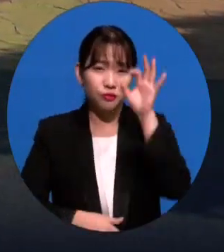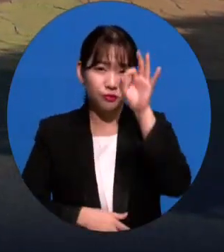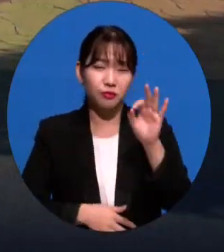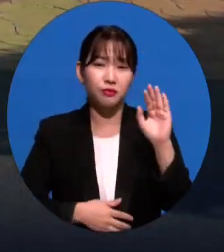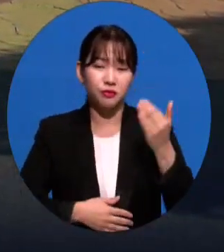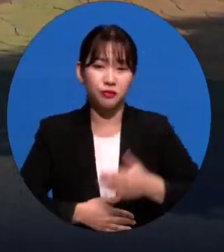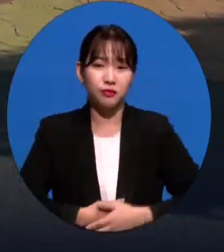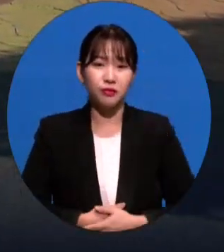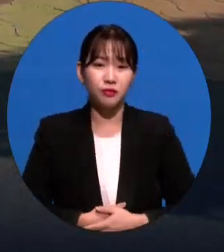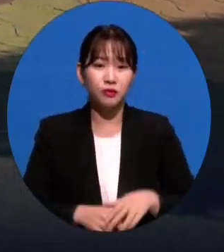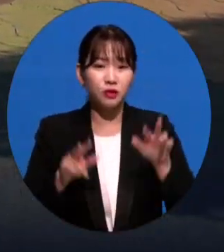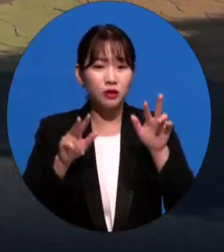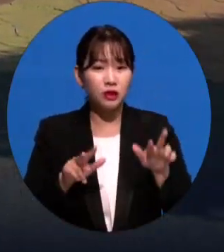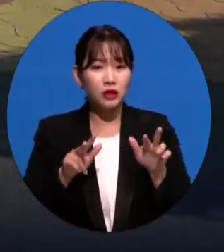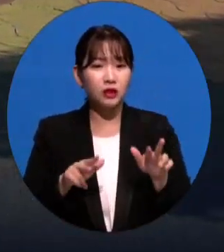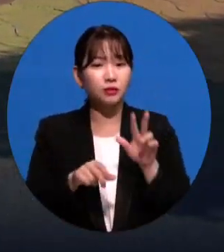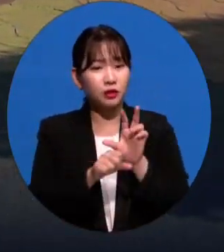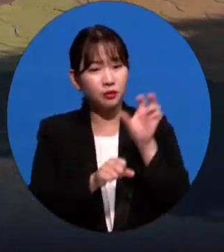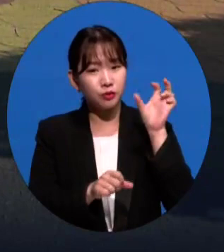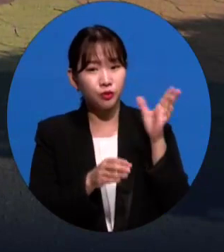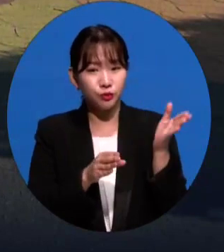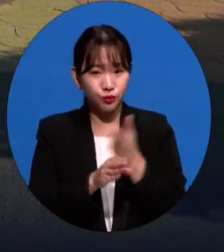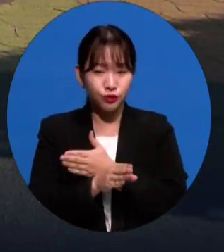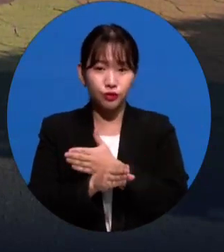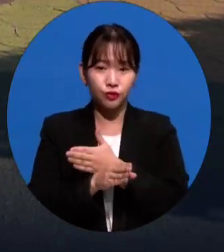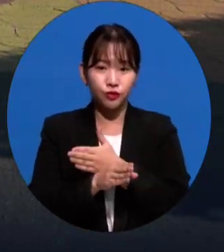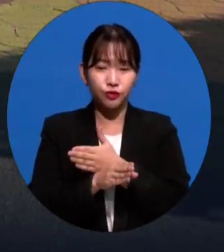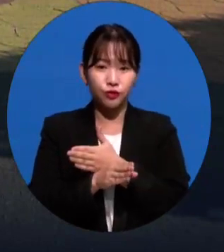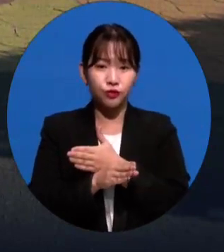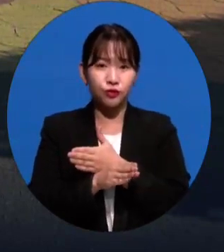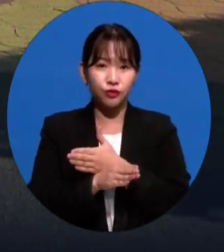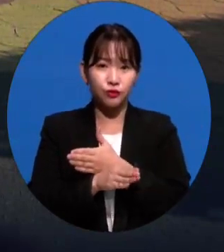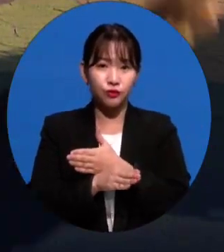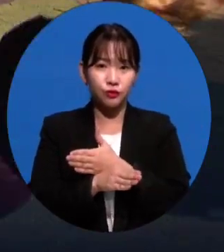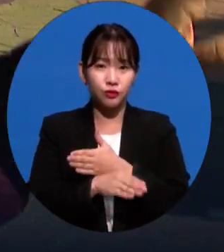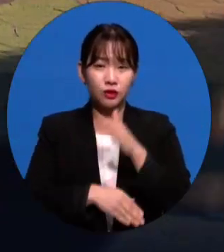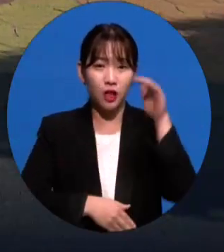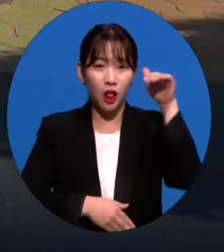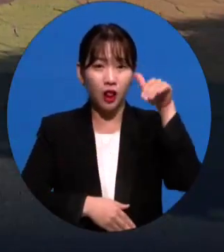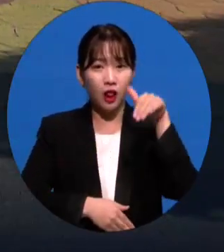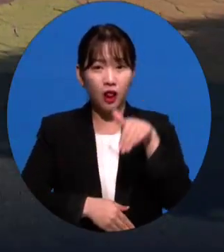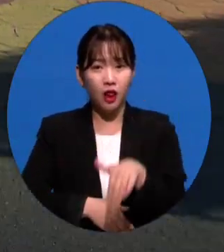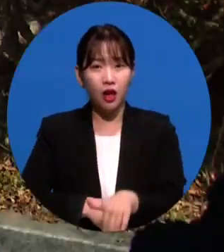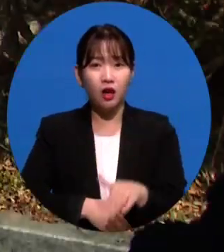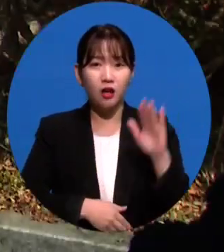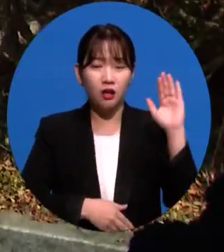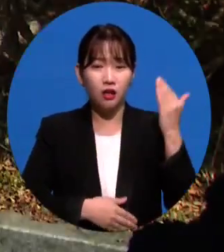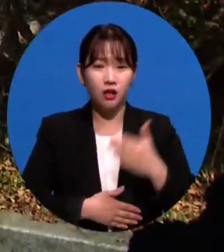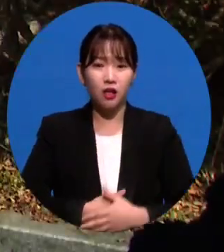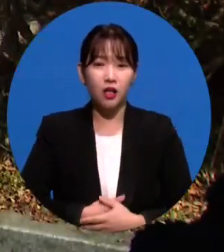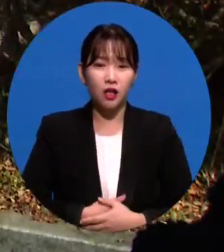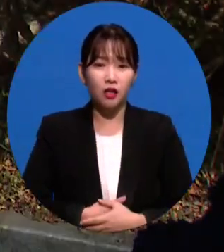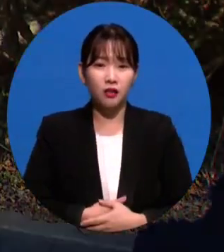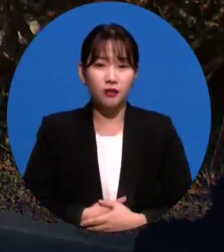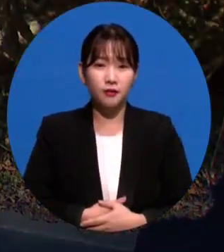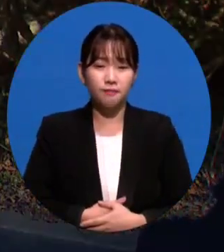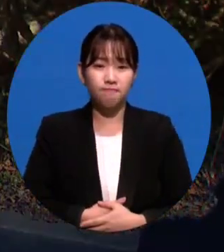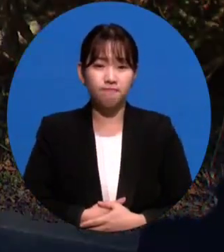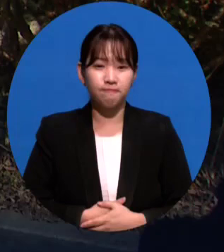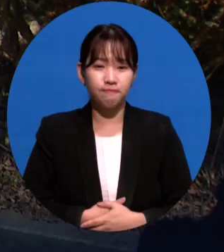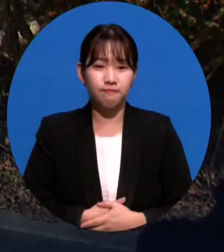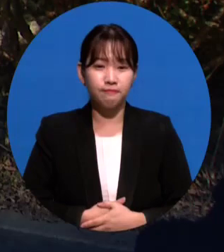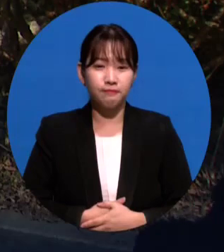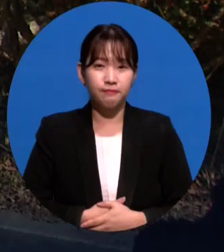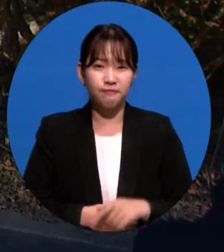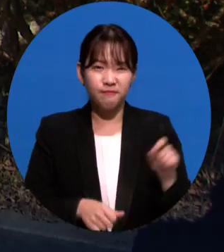지금 25년 전부터 이렇게 침체가 되어서 획기적인